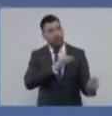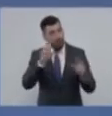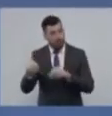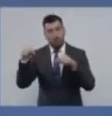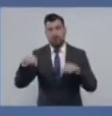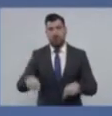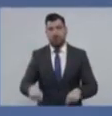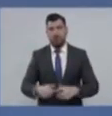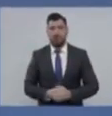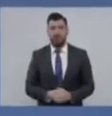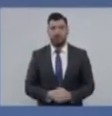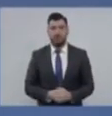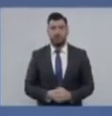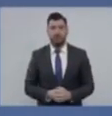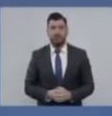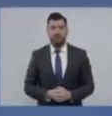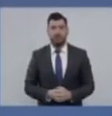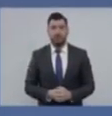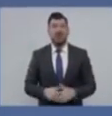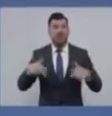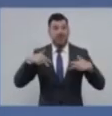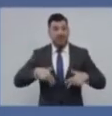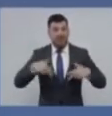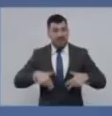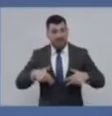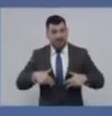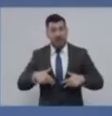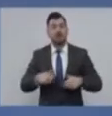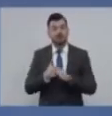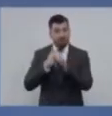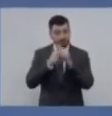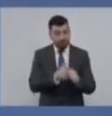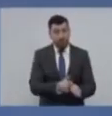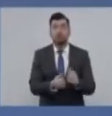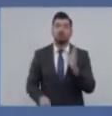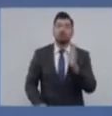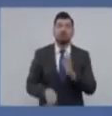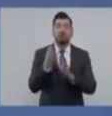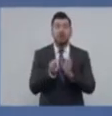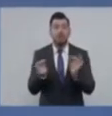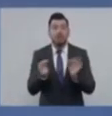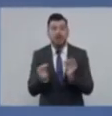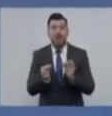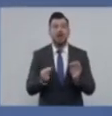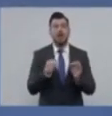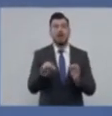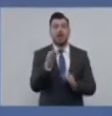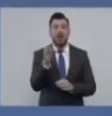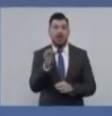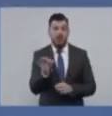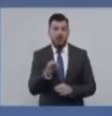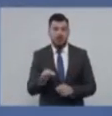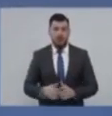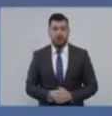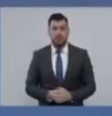κρατικής στήριξης προχωρά σε νέα δέσμη μέτρων και παρεμβάσεων μέτρα και παρεμβάσεις που εστιάζουν